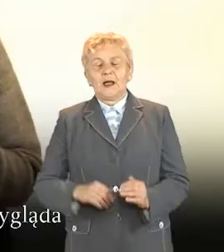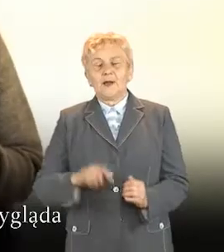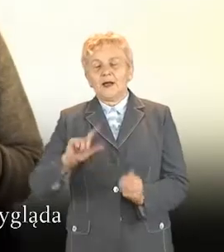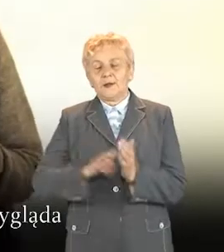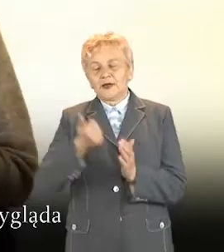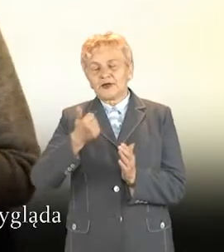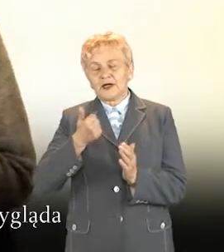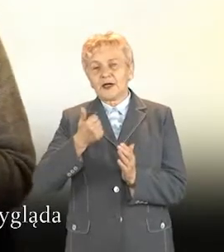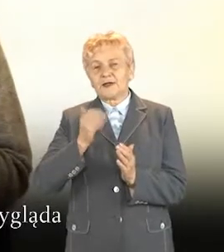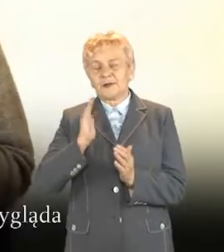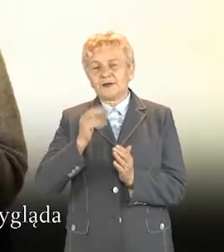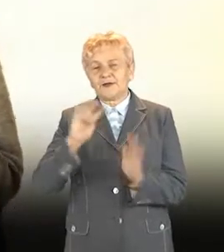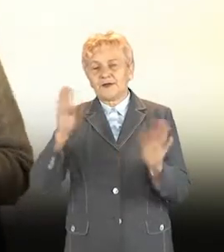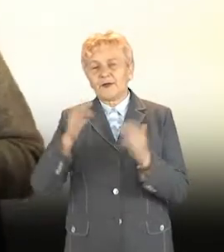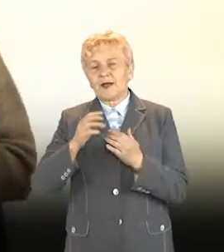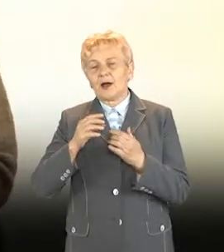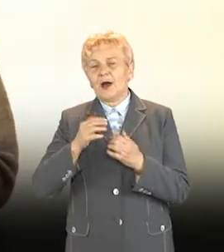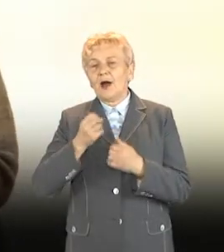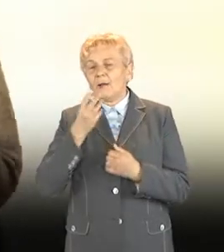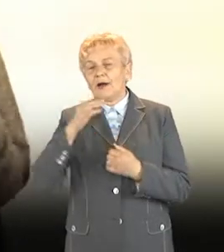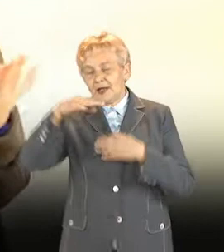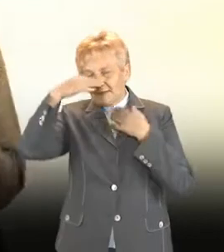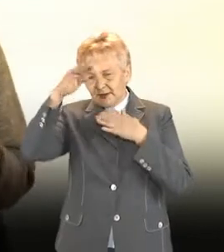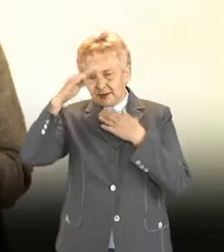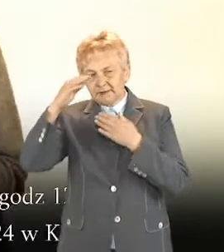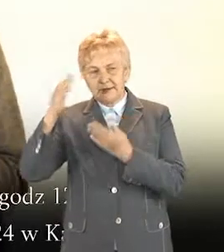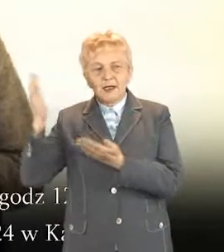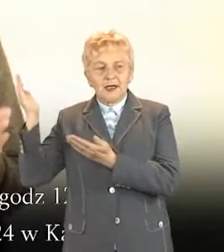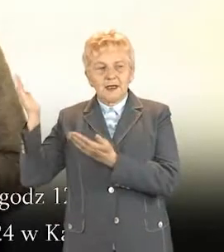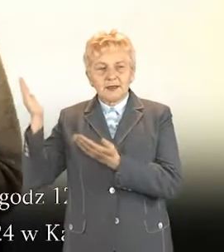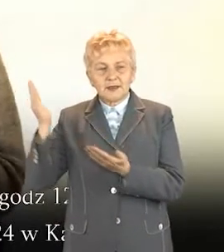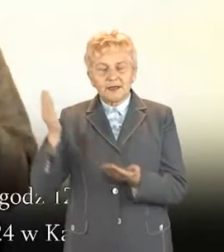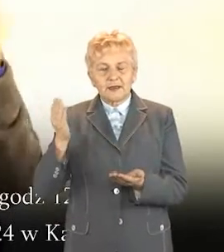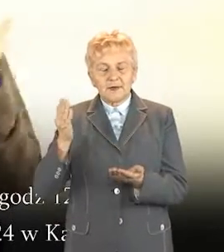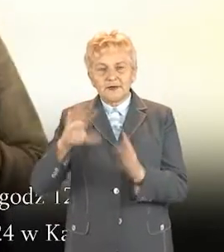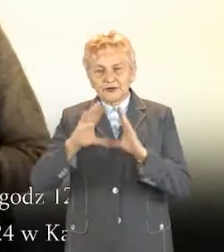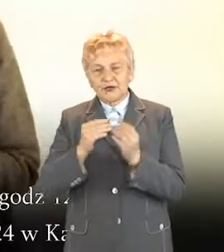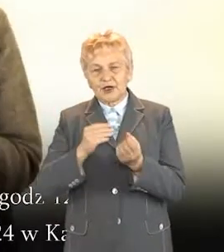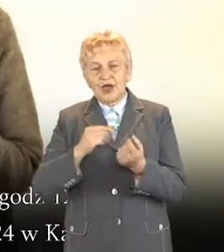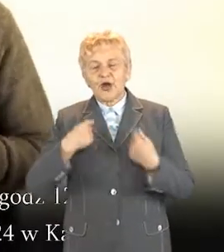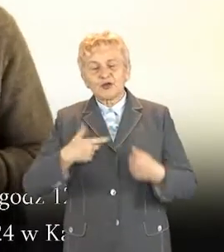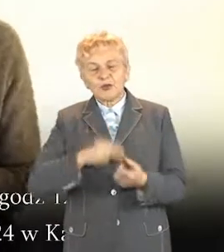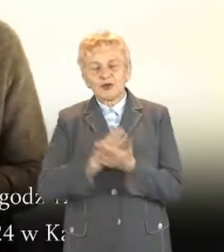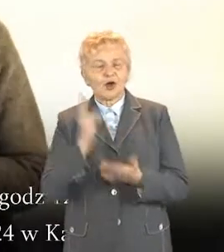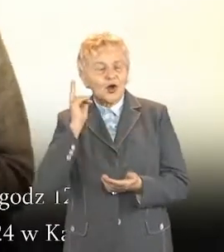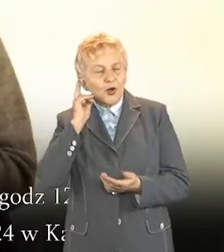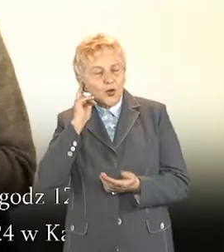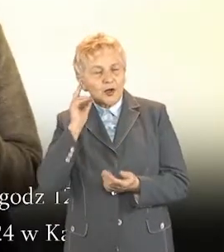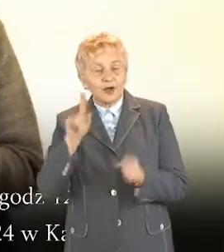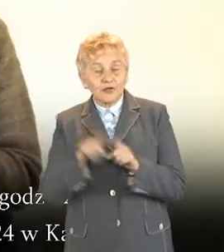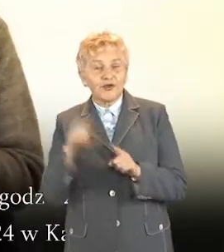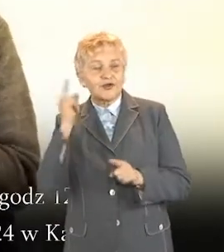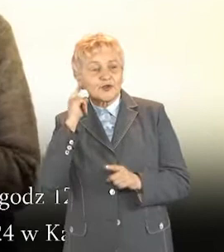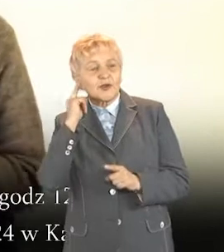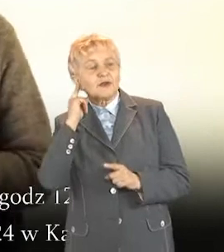Premiera odbędzie się 9 maja w kinie Rialto w Katowicach. Twórcy zapraszają na pokaz nie tylko osoby niesłyszące. Dla osób nieznających